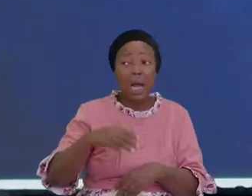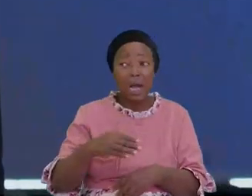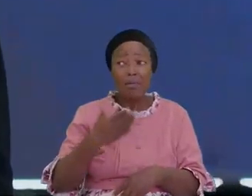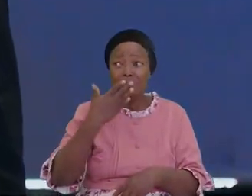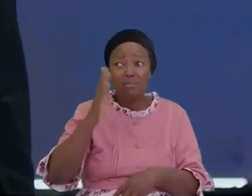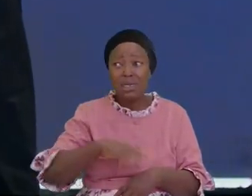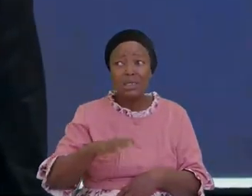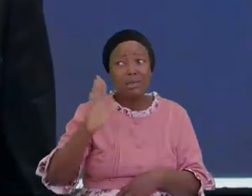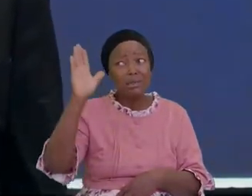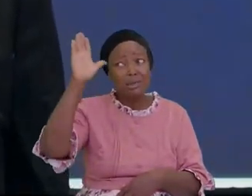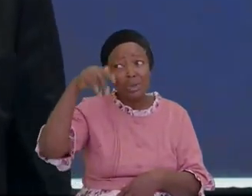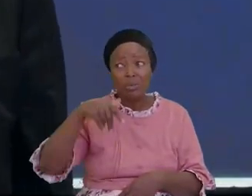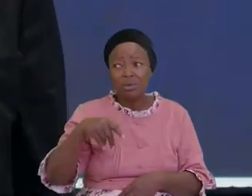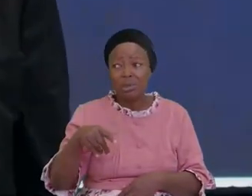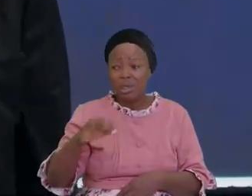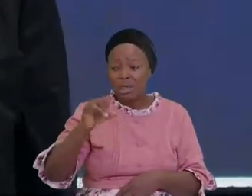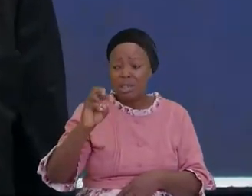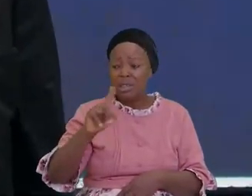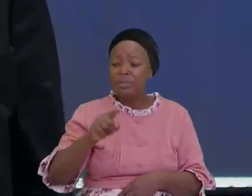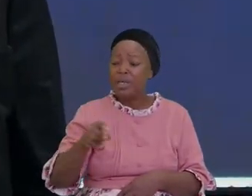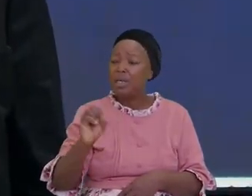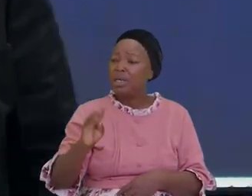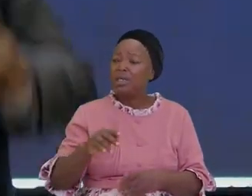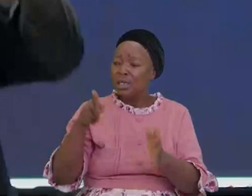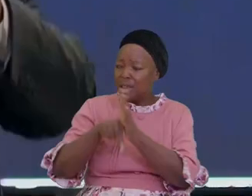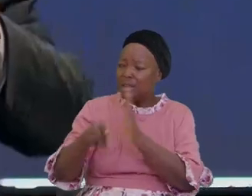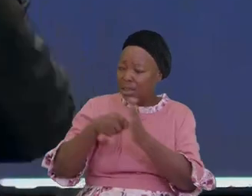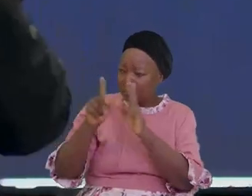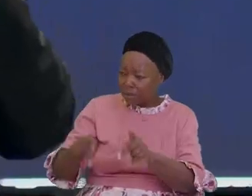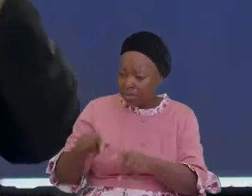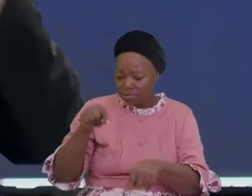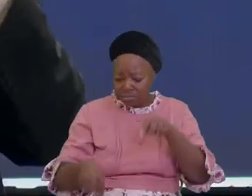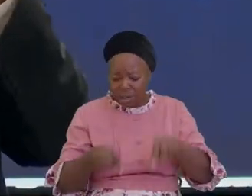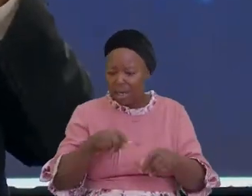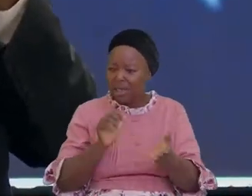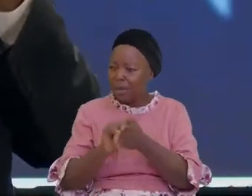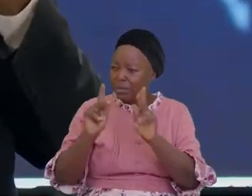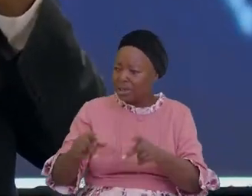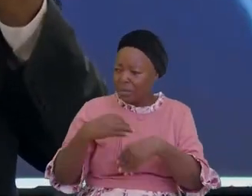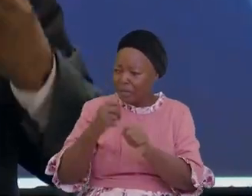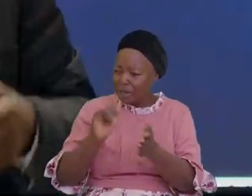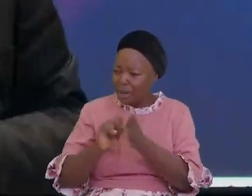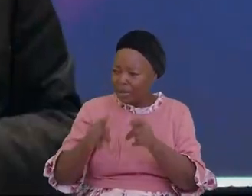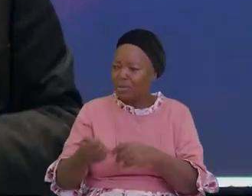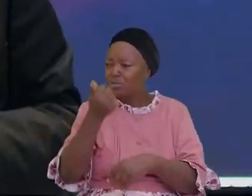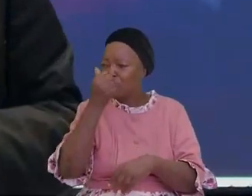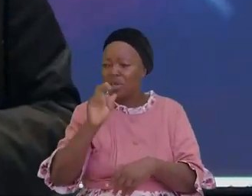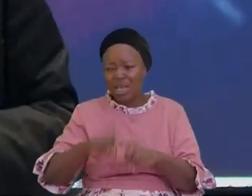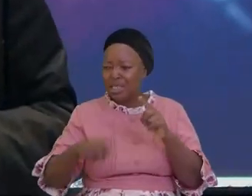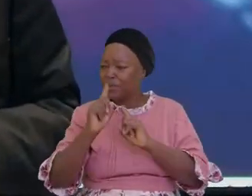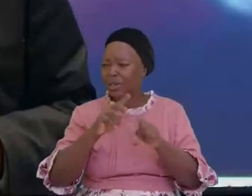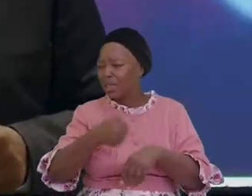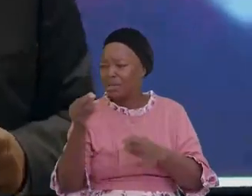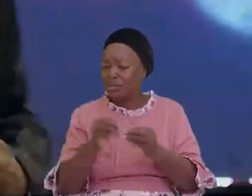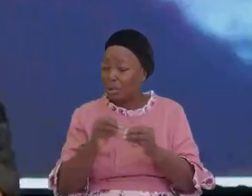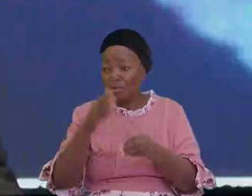Elle a tué celui-là. Elle a paralysé tel autre. Elle a rendu l'autre muet,